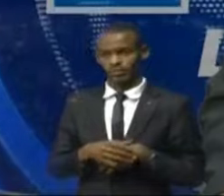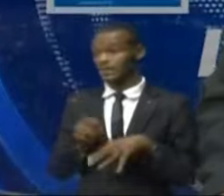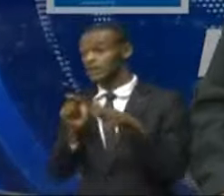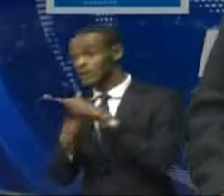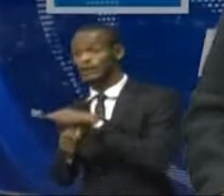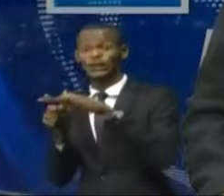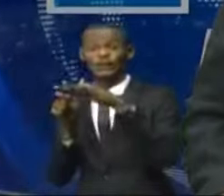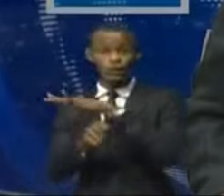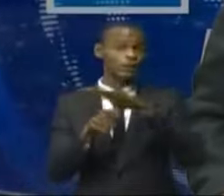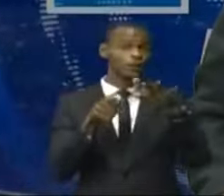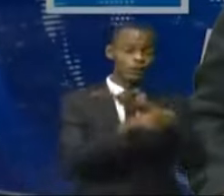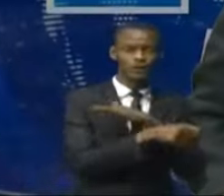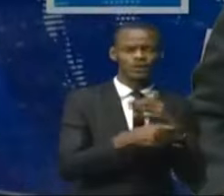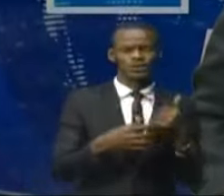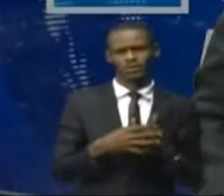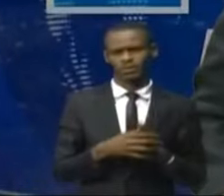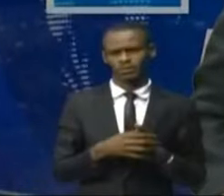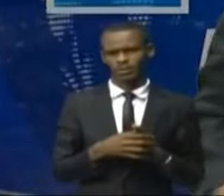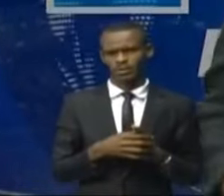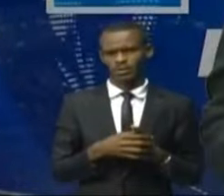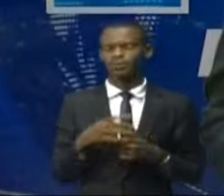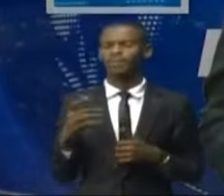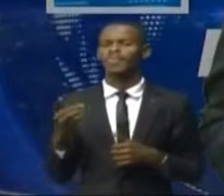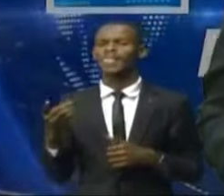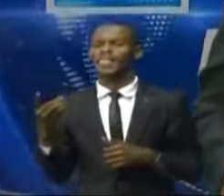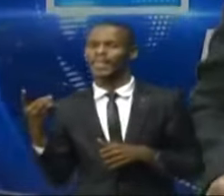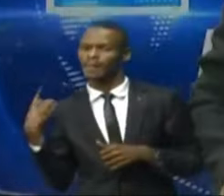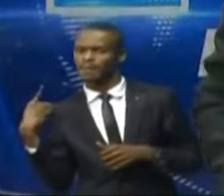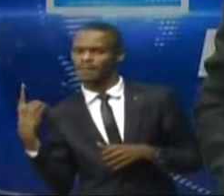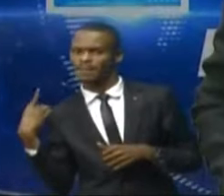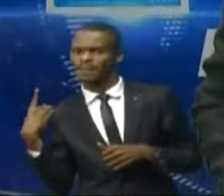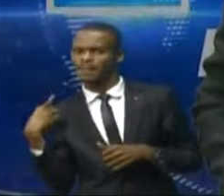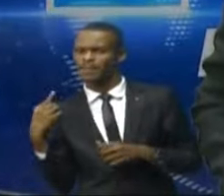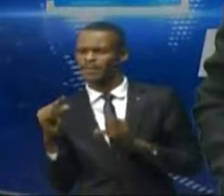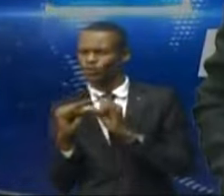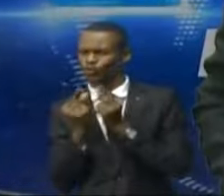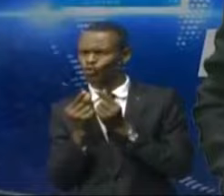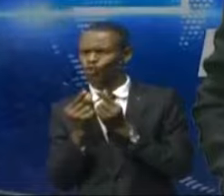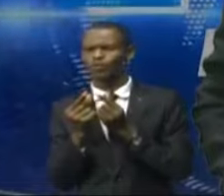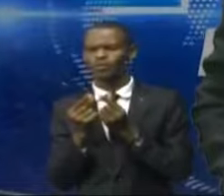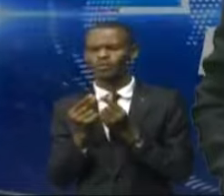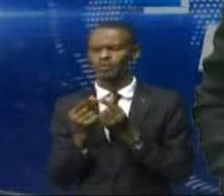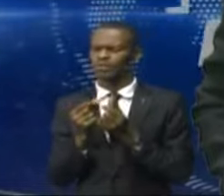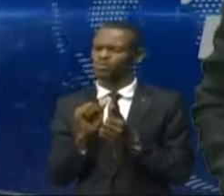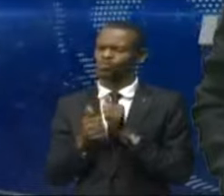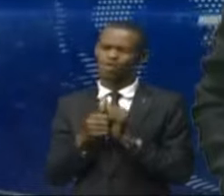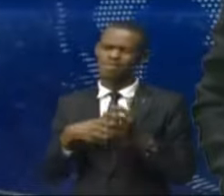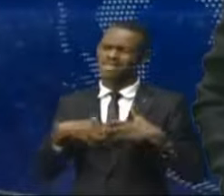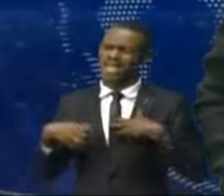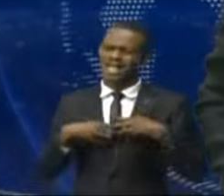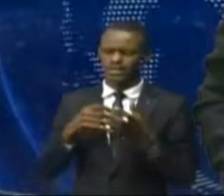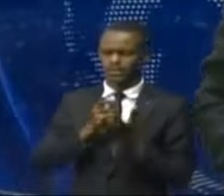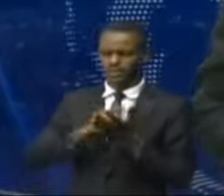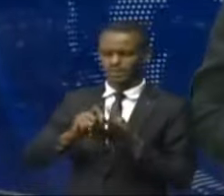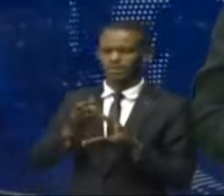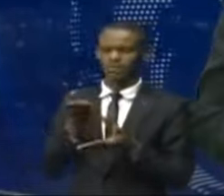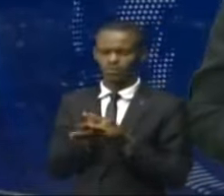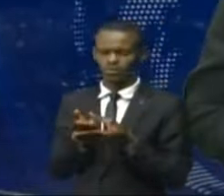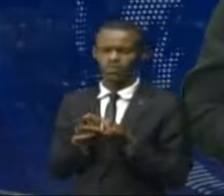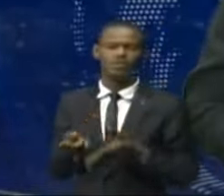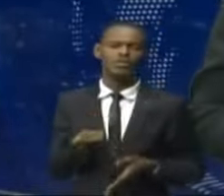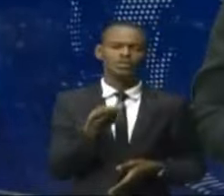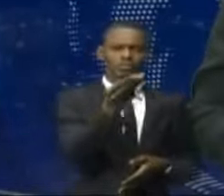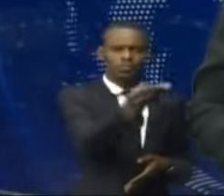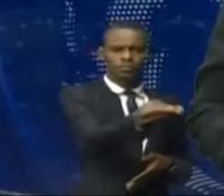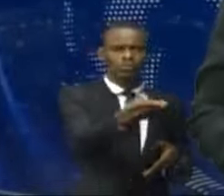bureau de l'Assemblée nationale. Ils ont également, au cours de l'échange avec Christophe Mbosso, président de la Chambre basse du Parlement, présenté